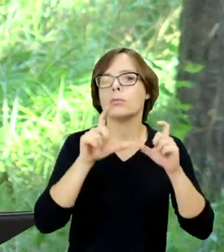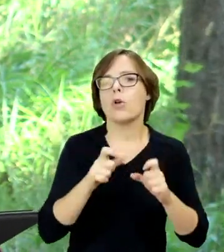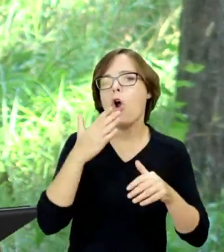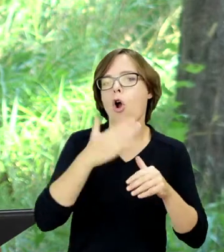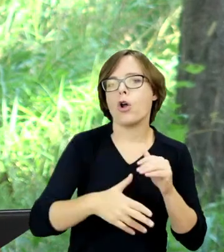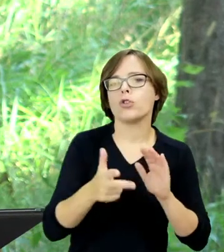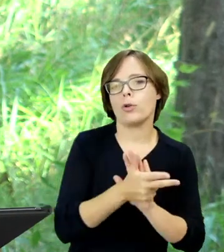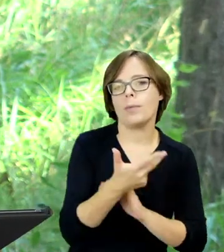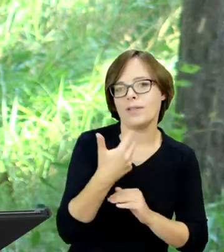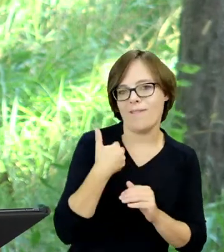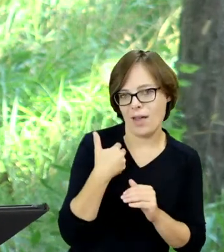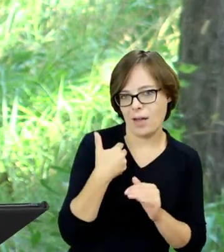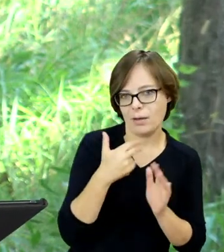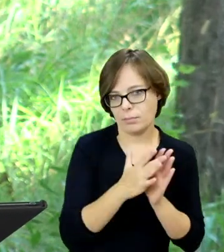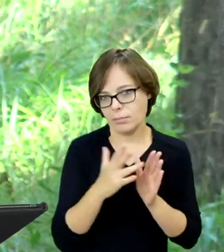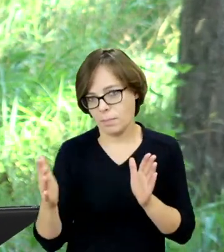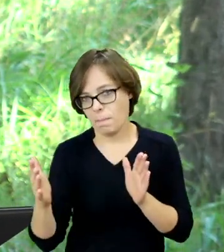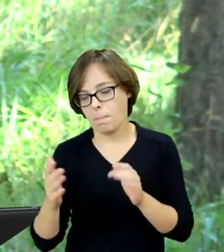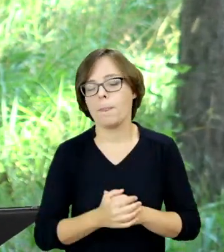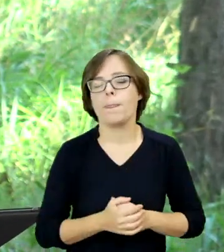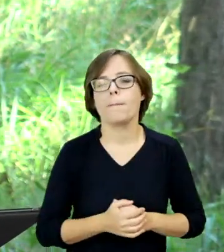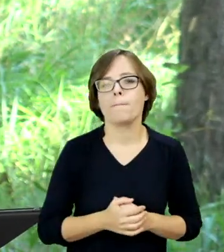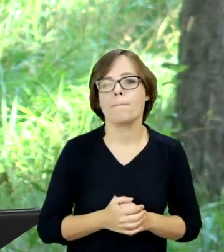wieku. I też